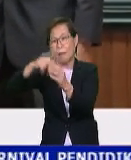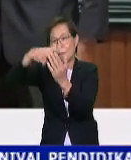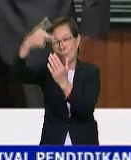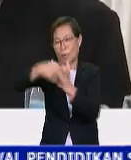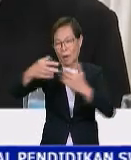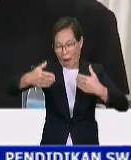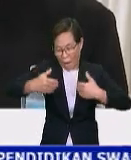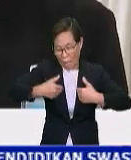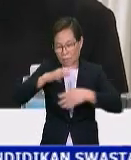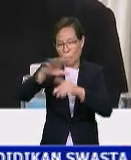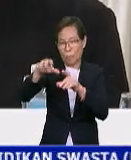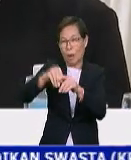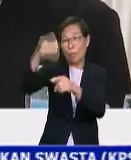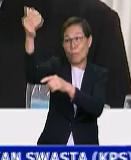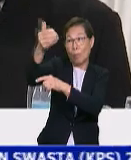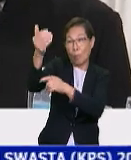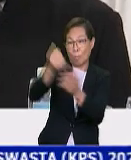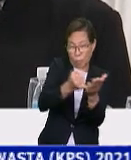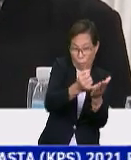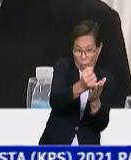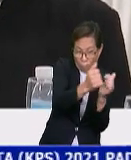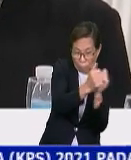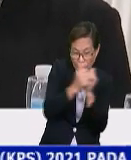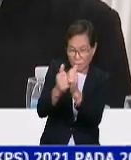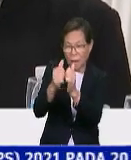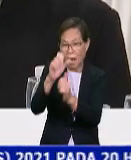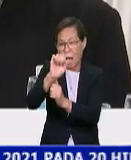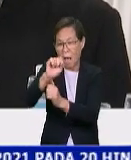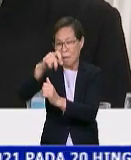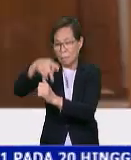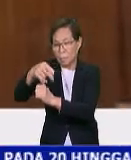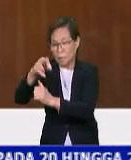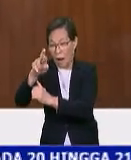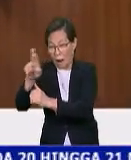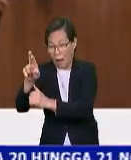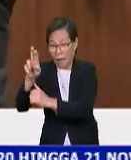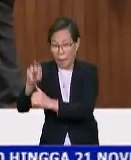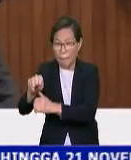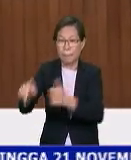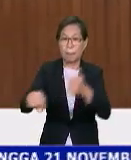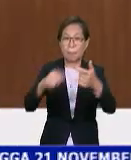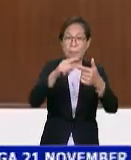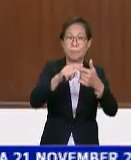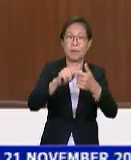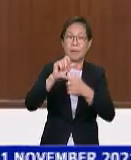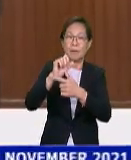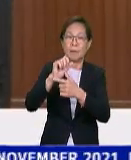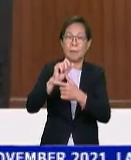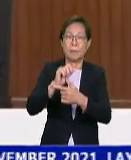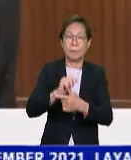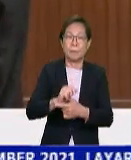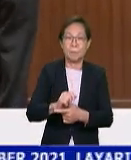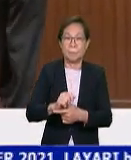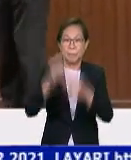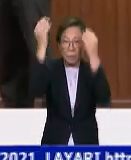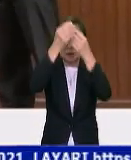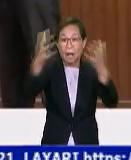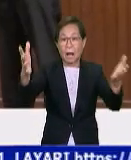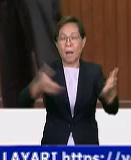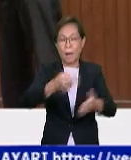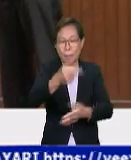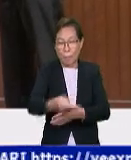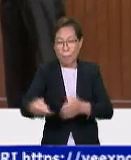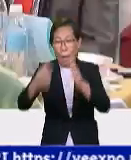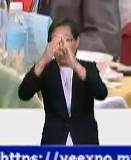dilaksana termasuk ceramah integriti bersama suruhanjaya pencegahan rasuah Malaysia sprm pengisytiharan harta